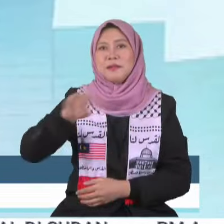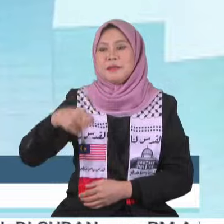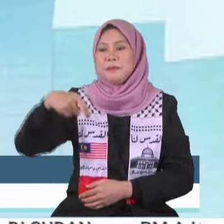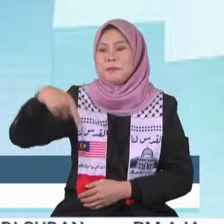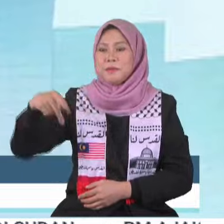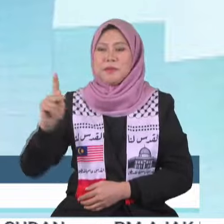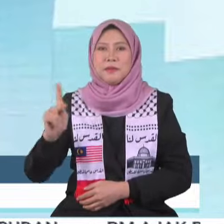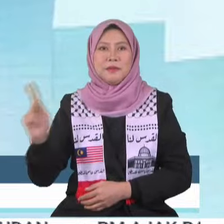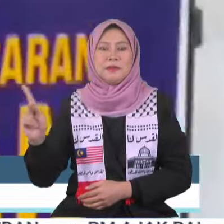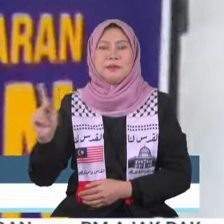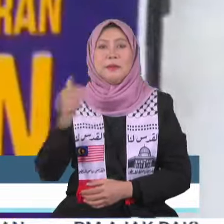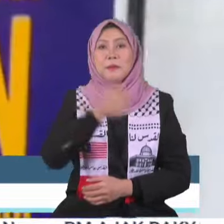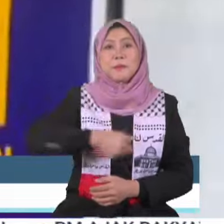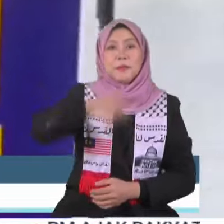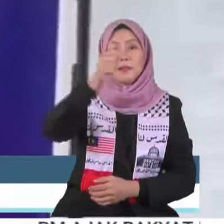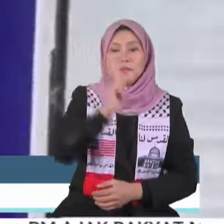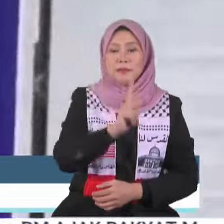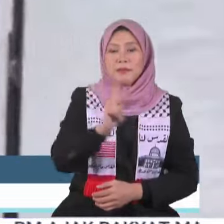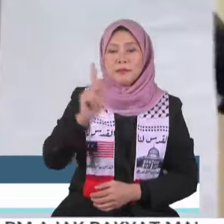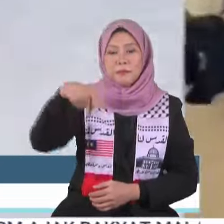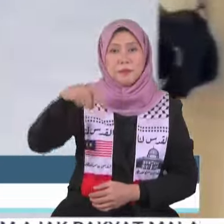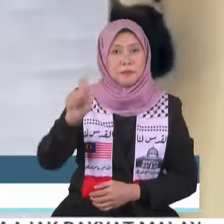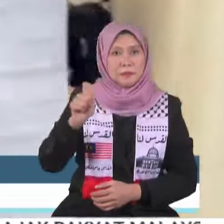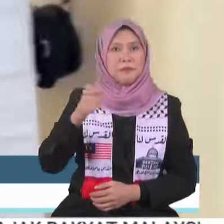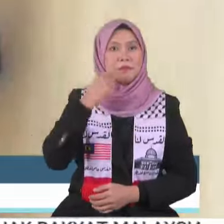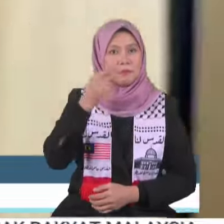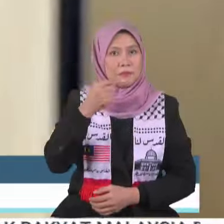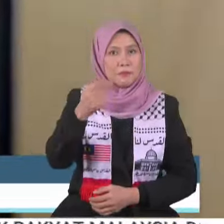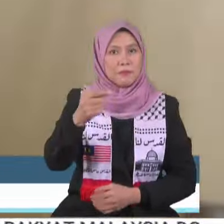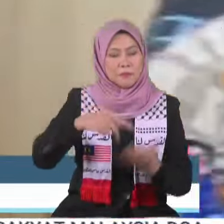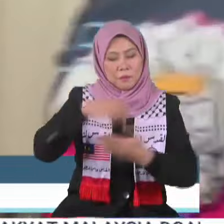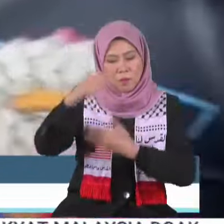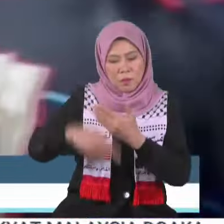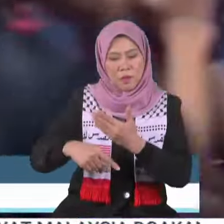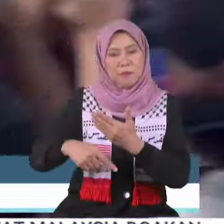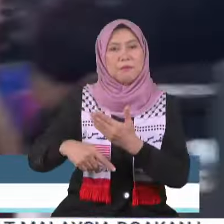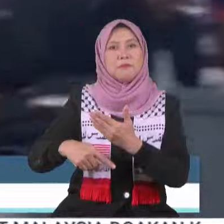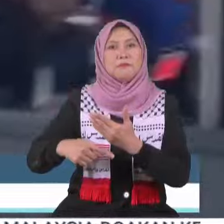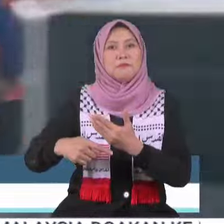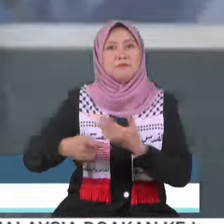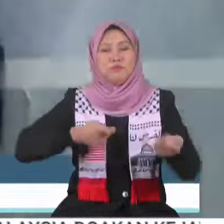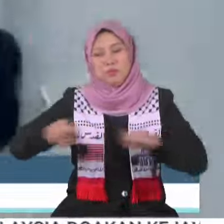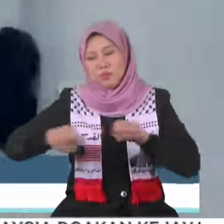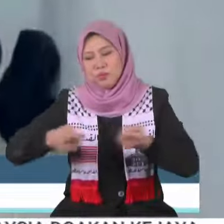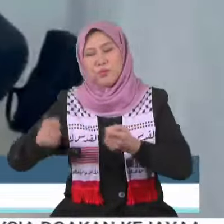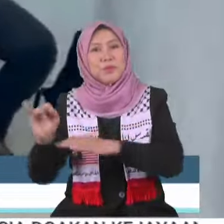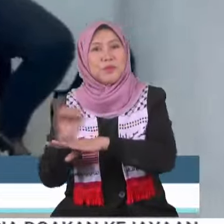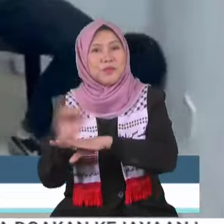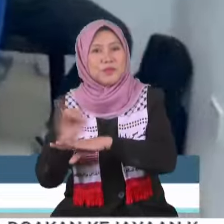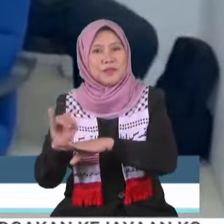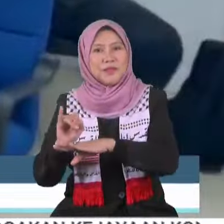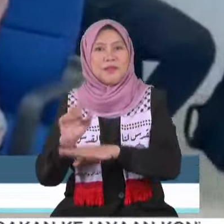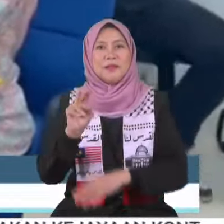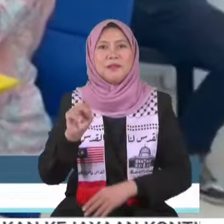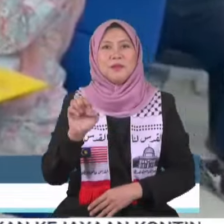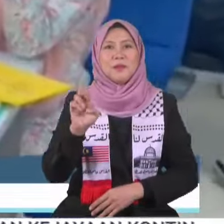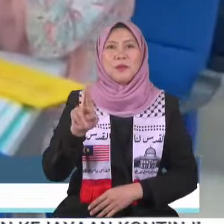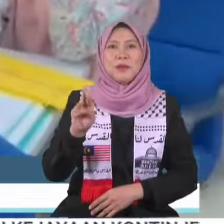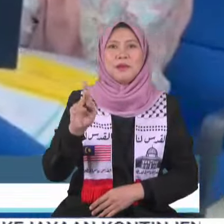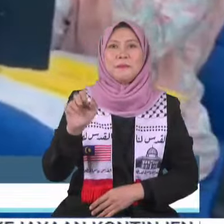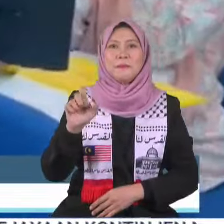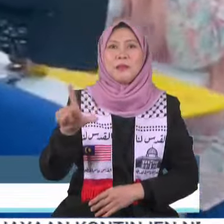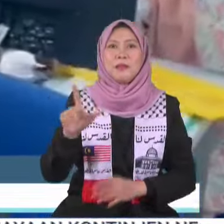JPPKK. Pengarah KKPT Muhammad Aishamuddin Yaakob berkata, program yang dikendalikan oleh pihak industri Nur Kamal Networks